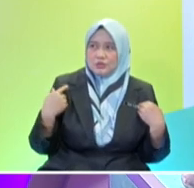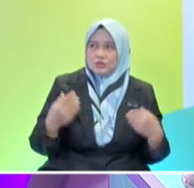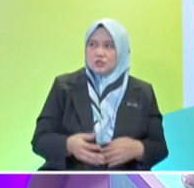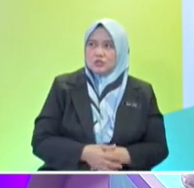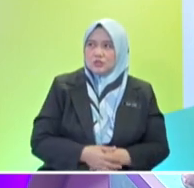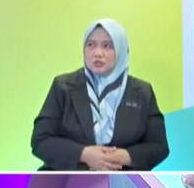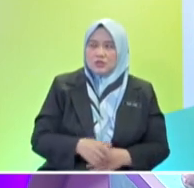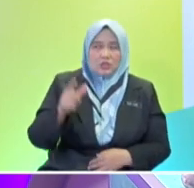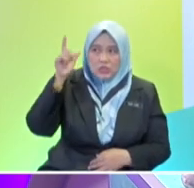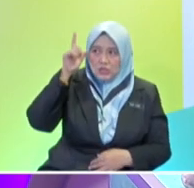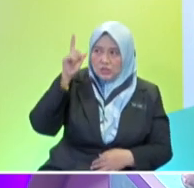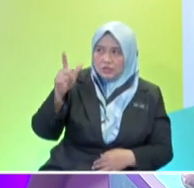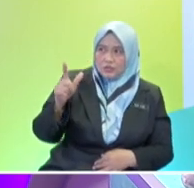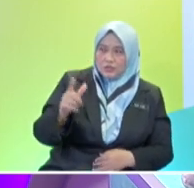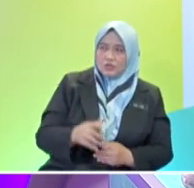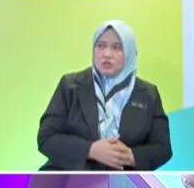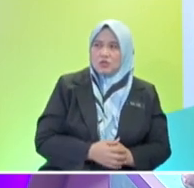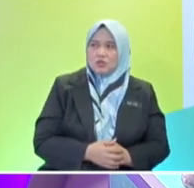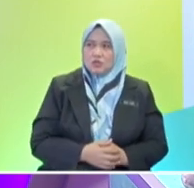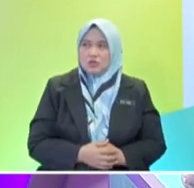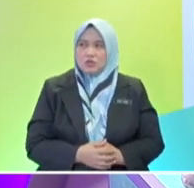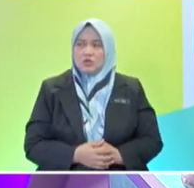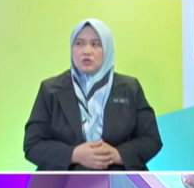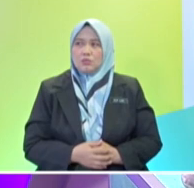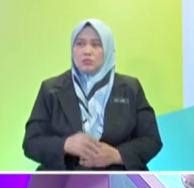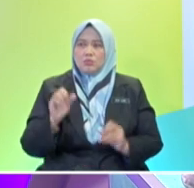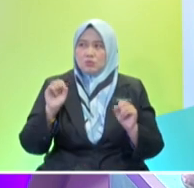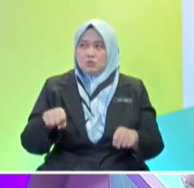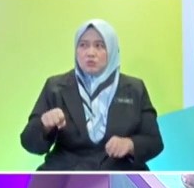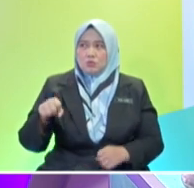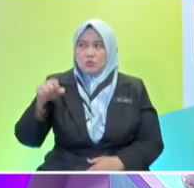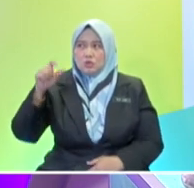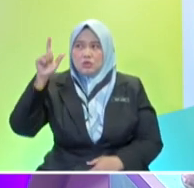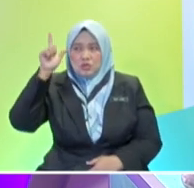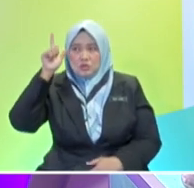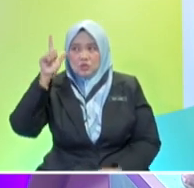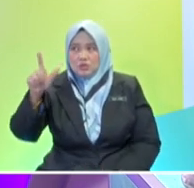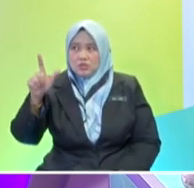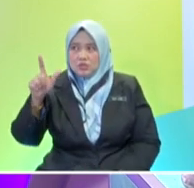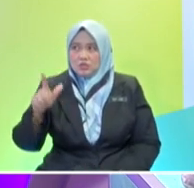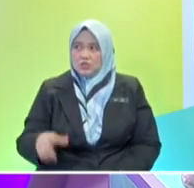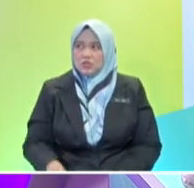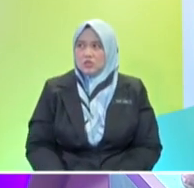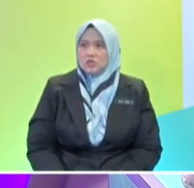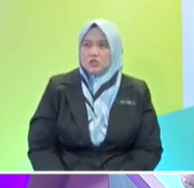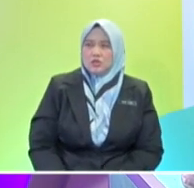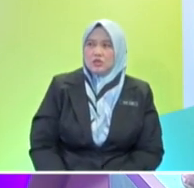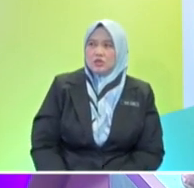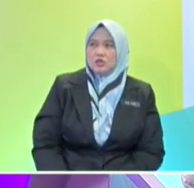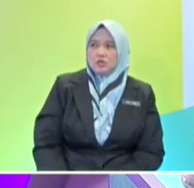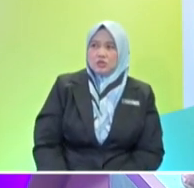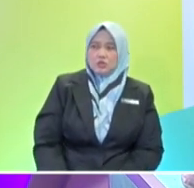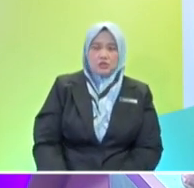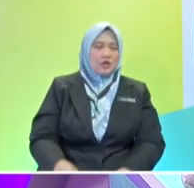kita perhatikan, kita close up, kan kita dekat-dekat, kita tak tahu pun haiwan ini haiwan apa. Sebab dia serupa macam juga lembu